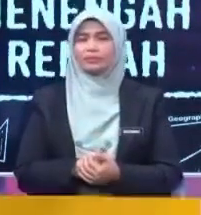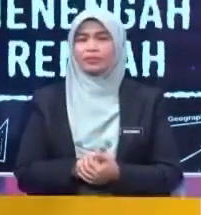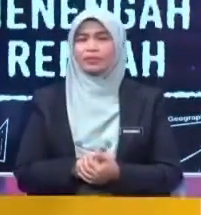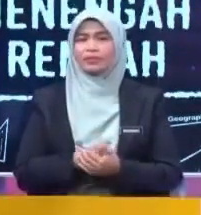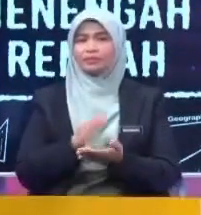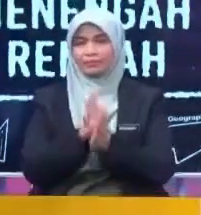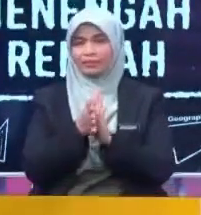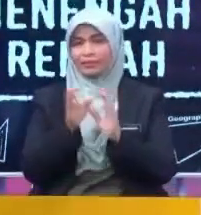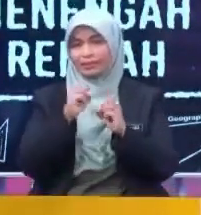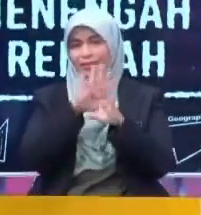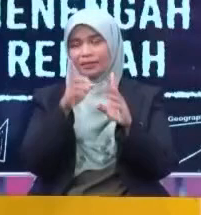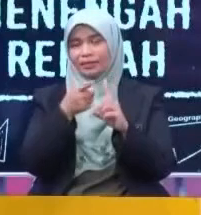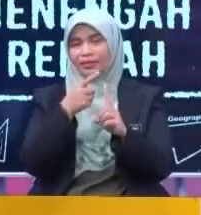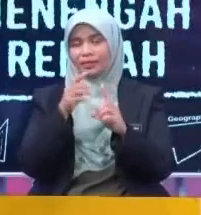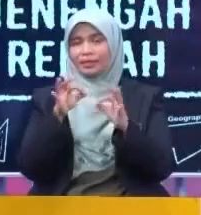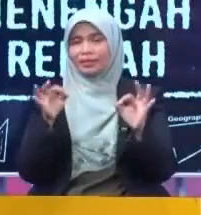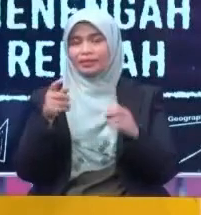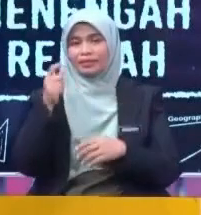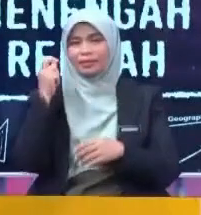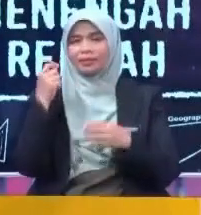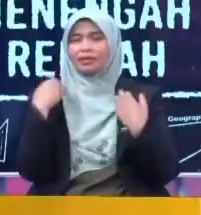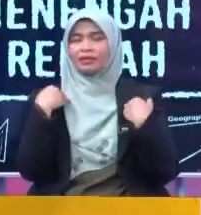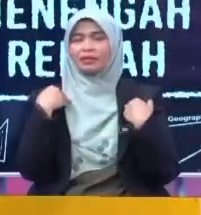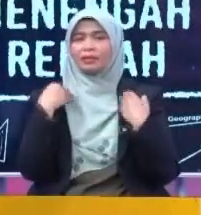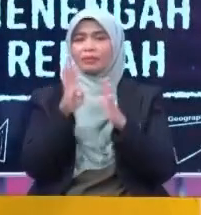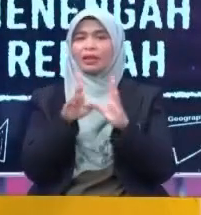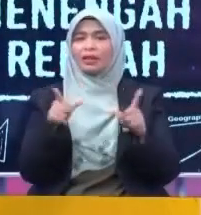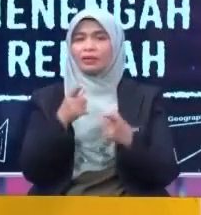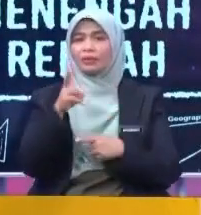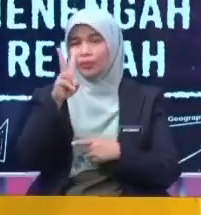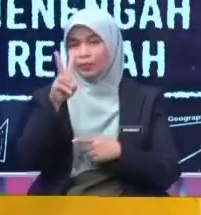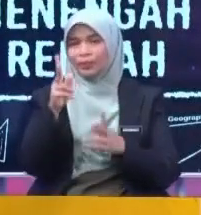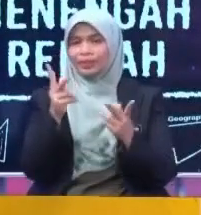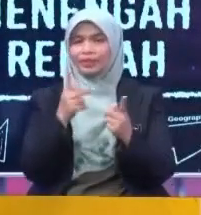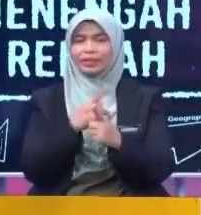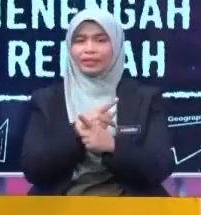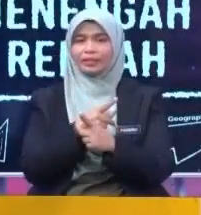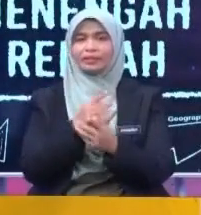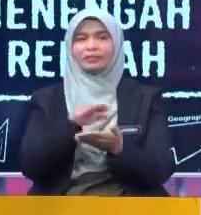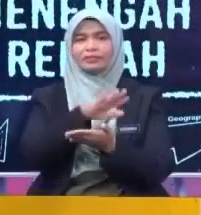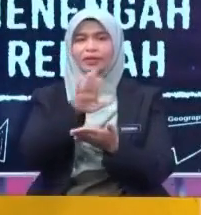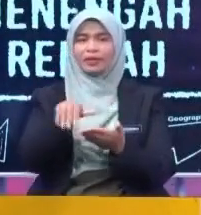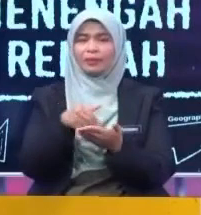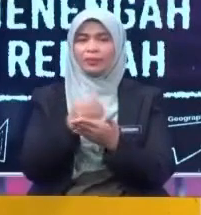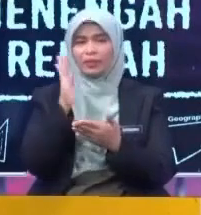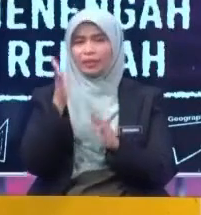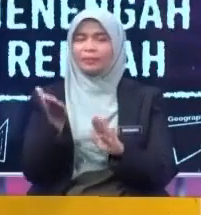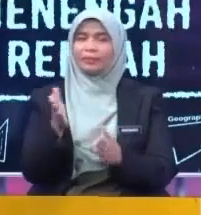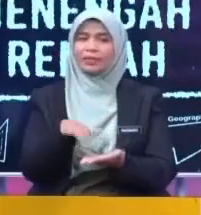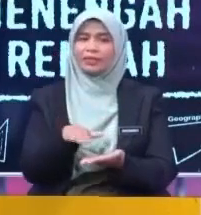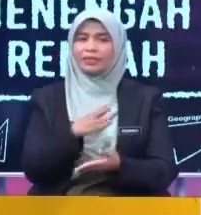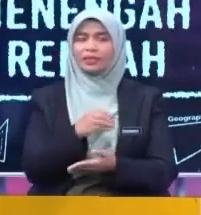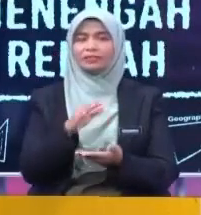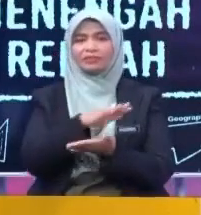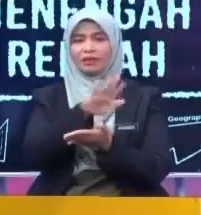jelas daripada ayat tadi, ada berlaku dua kali tiupan sangkakala. Yang pertama, semua makhluk akan mati, dan yang kedua, semua yang